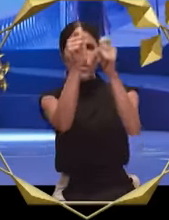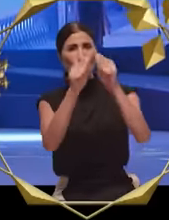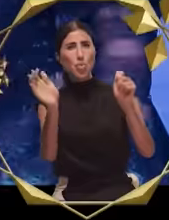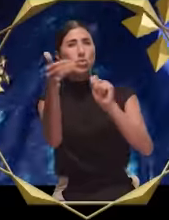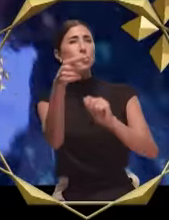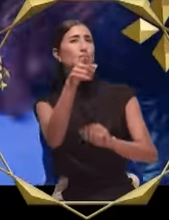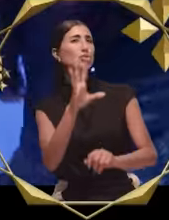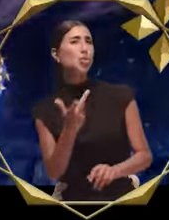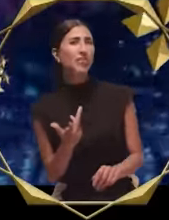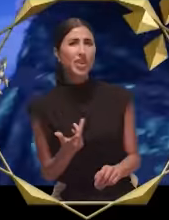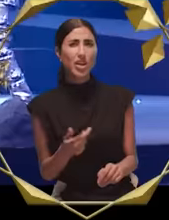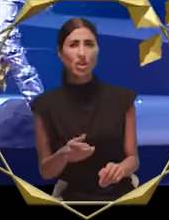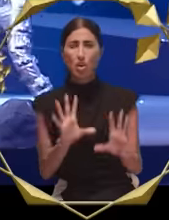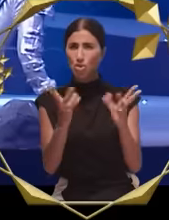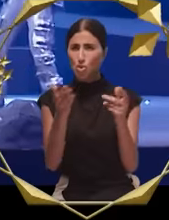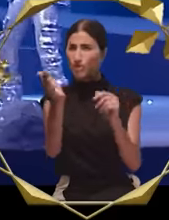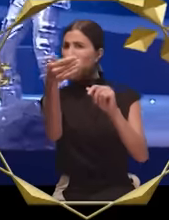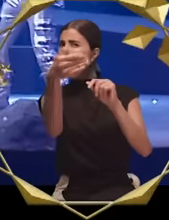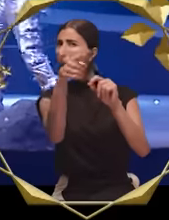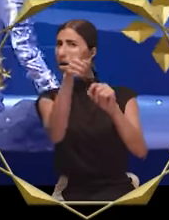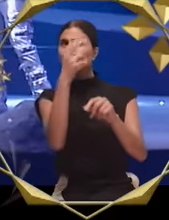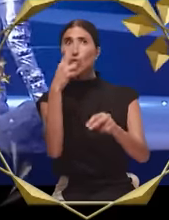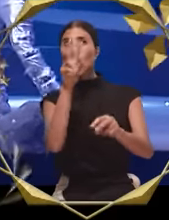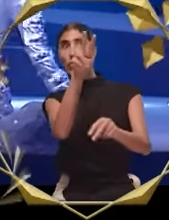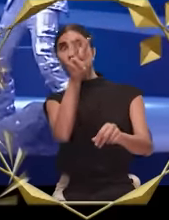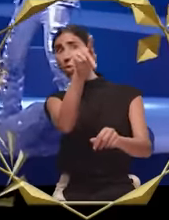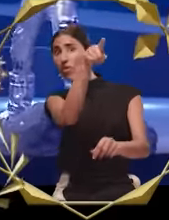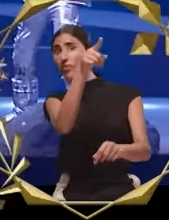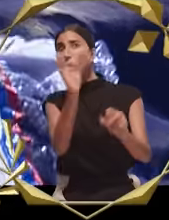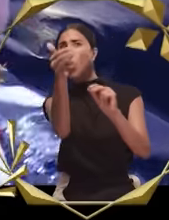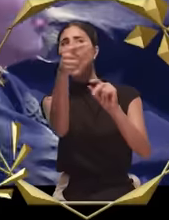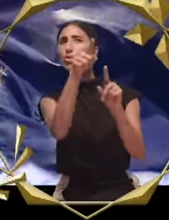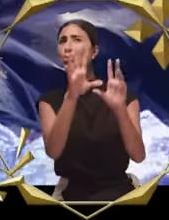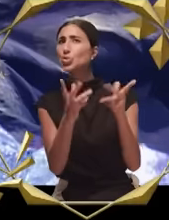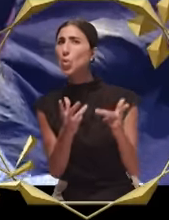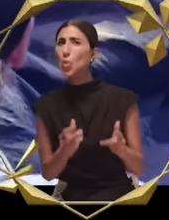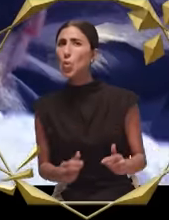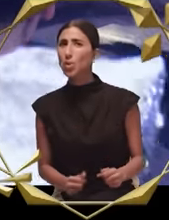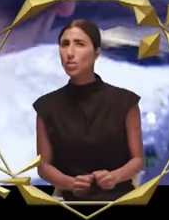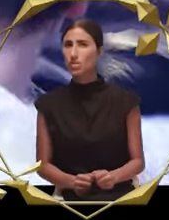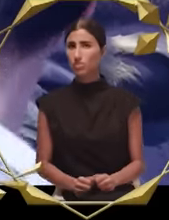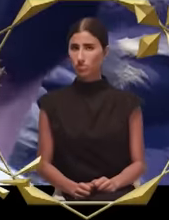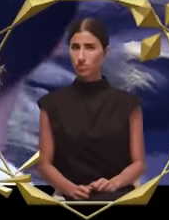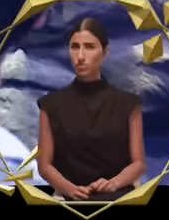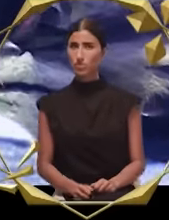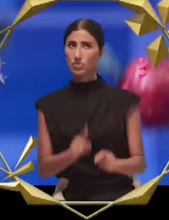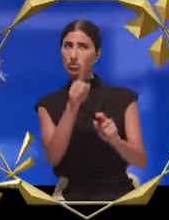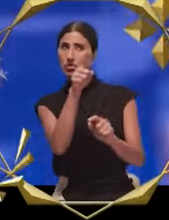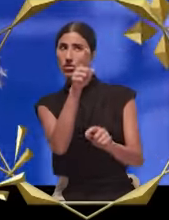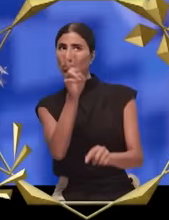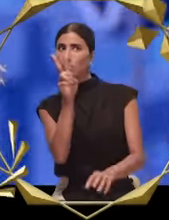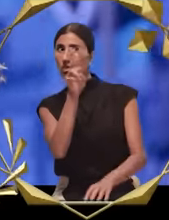خلف الستارة هناك ما خلف الستارة هناك ما